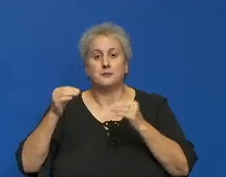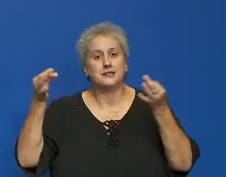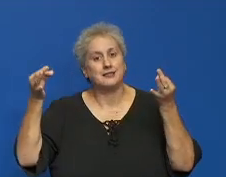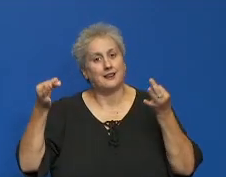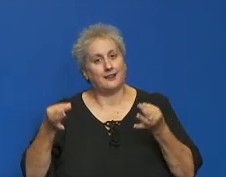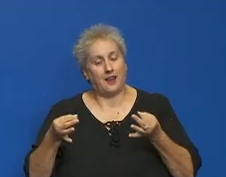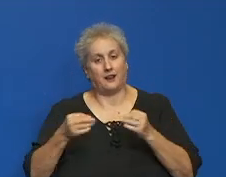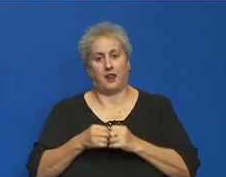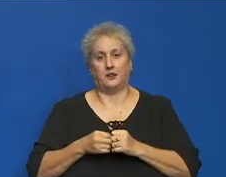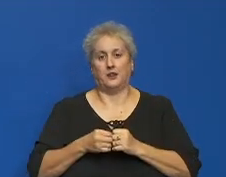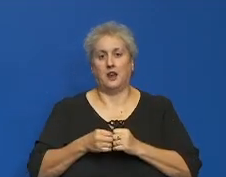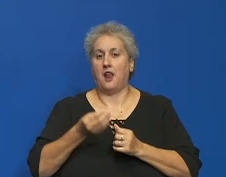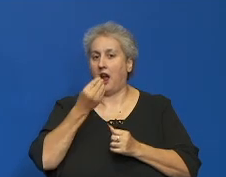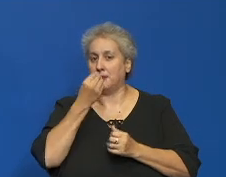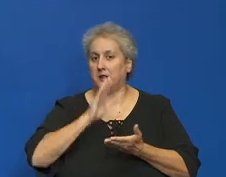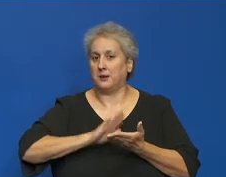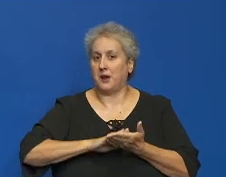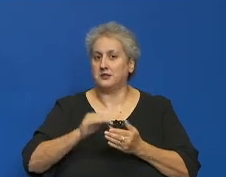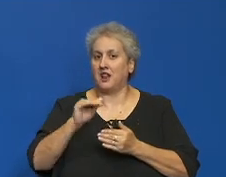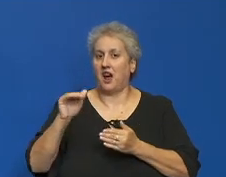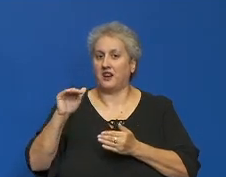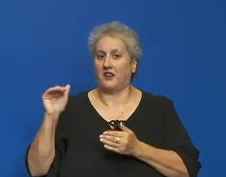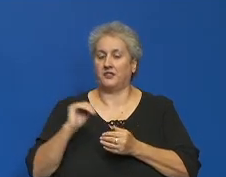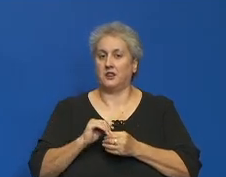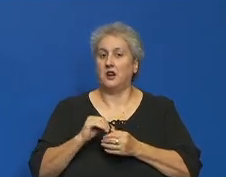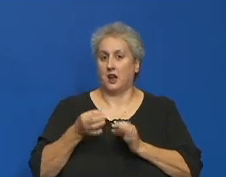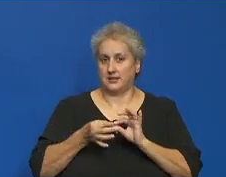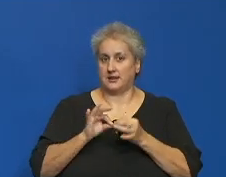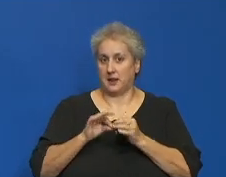scăderea prețurilor alimentelor de bază la raft. Deci asta ar